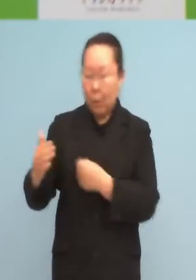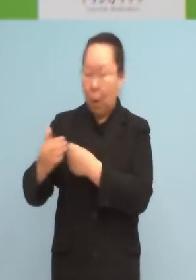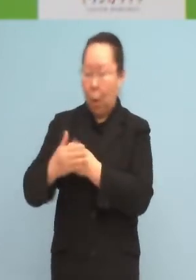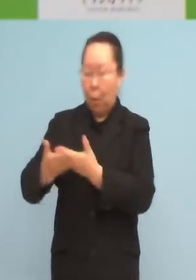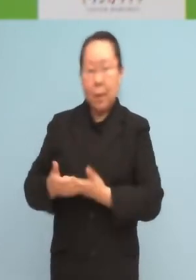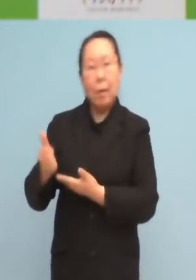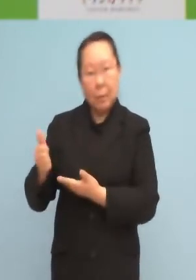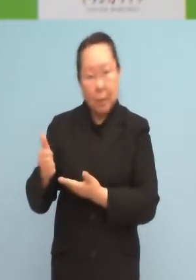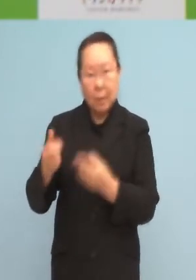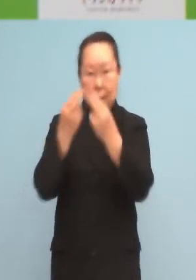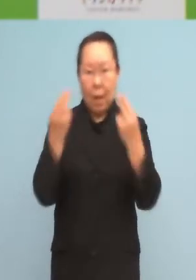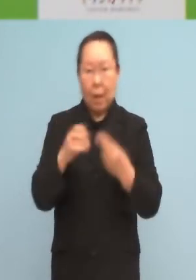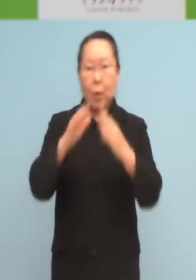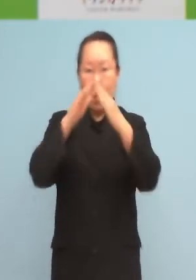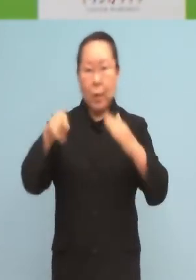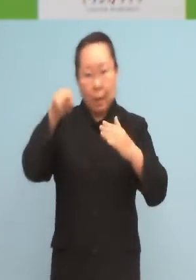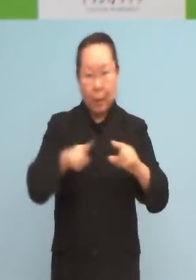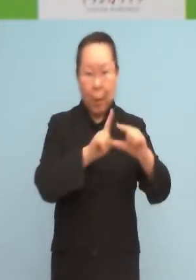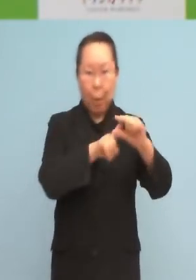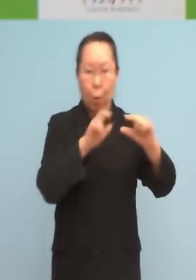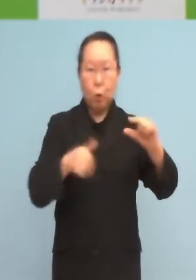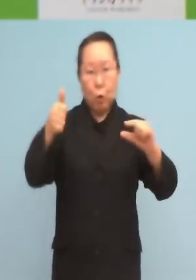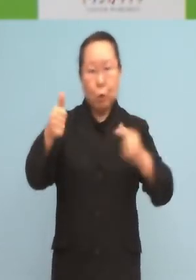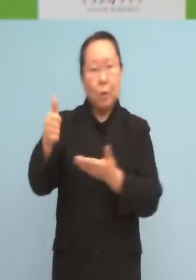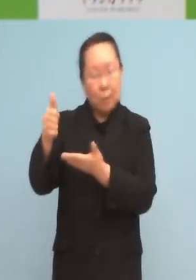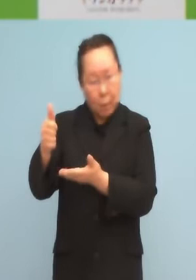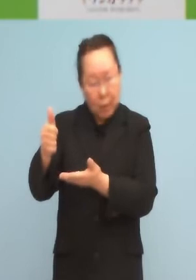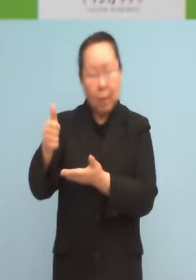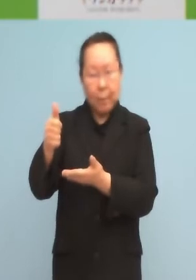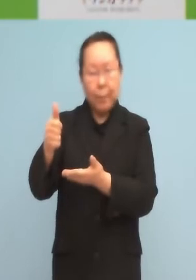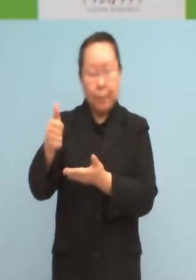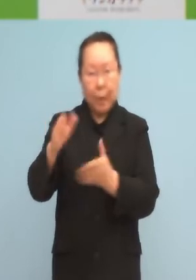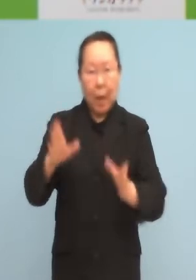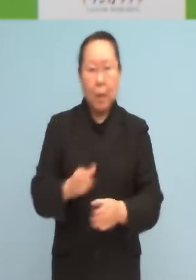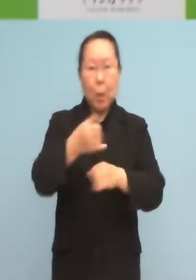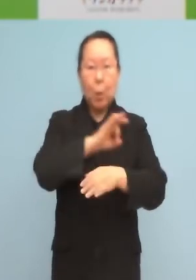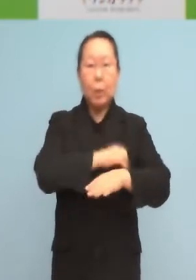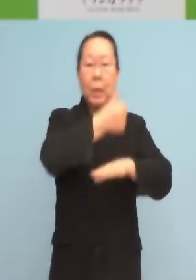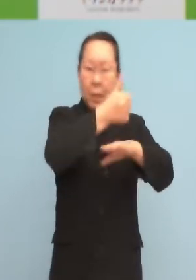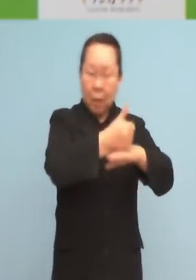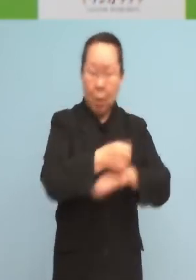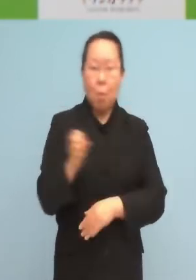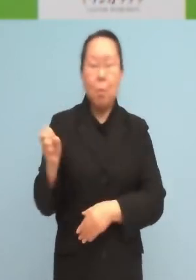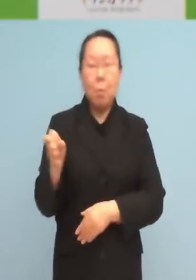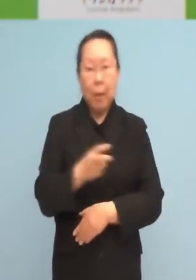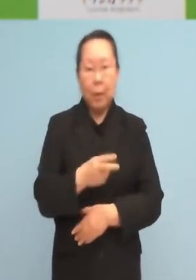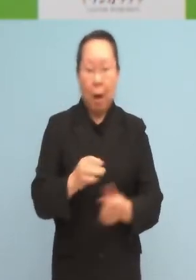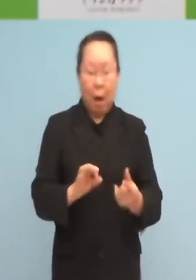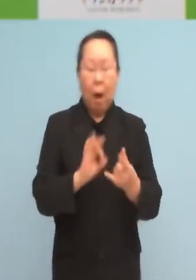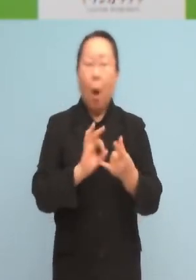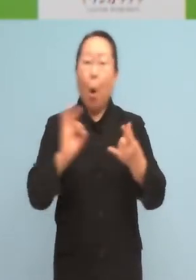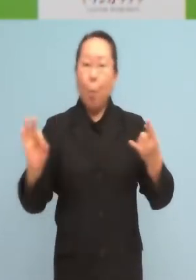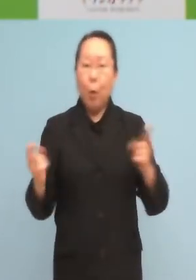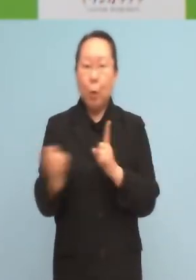が、道議会でも自民党の中枢として、総務委員長、あるいは北方領土